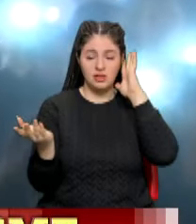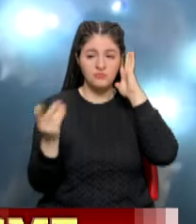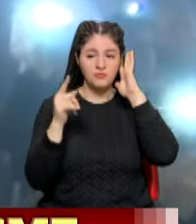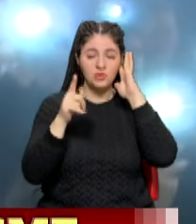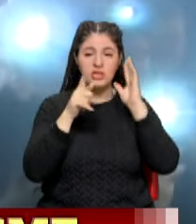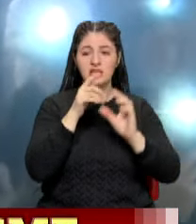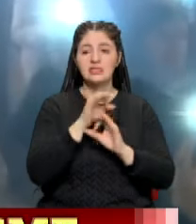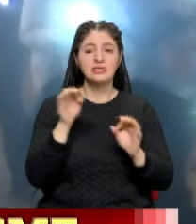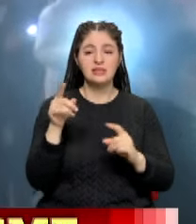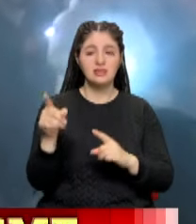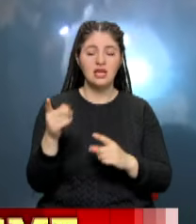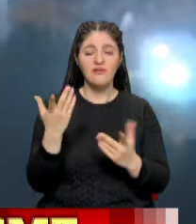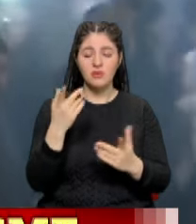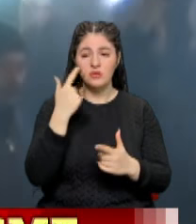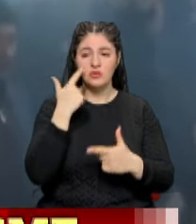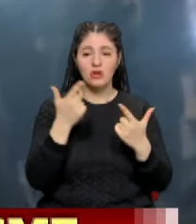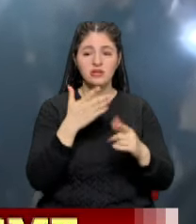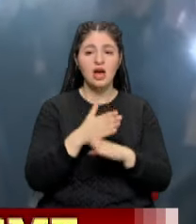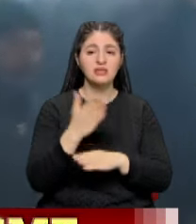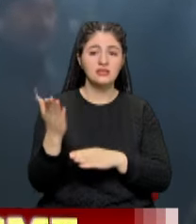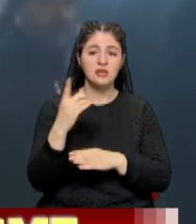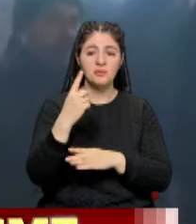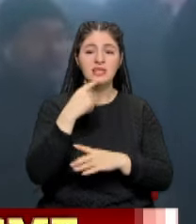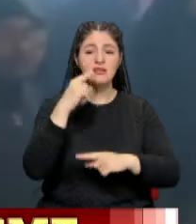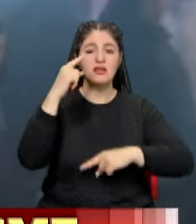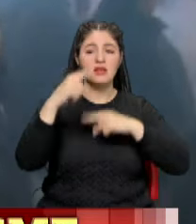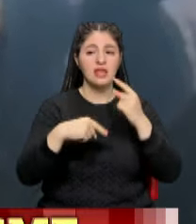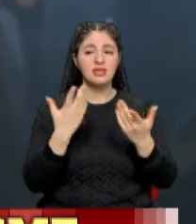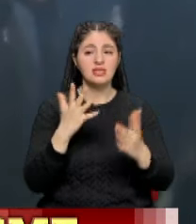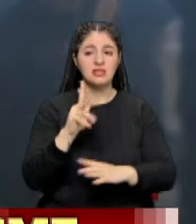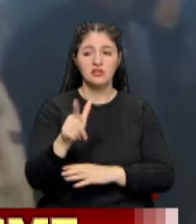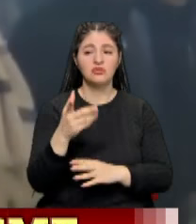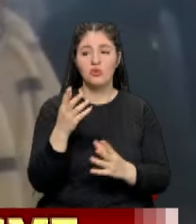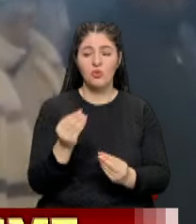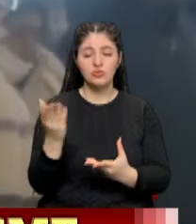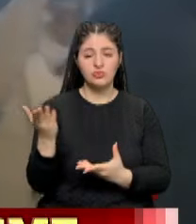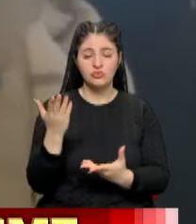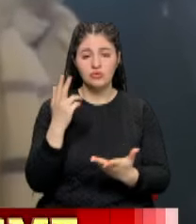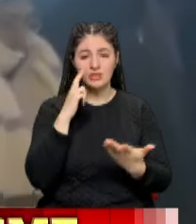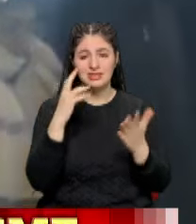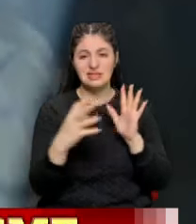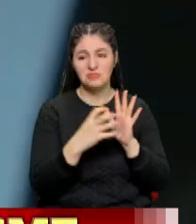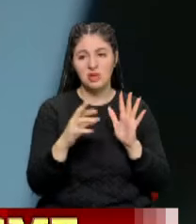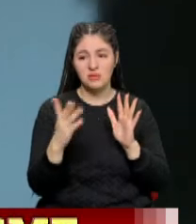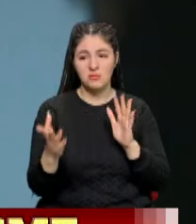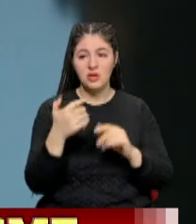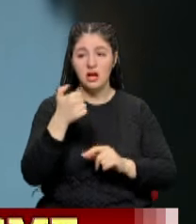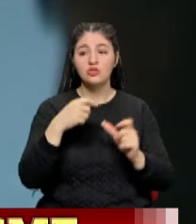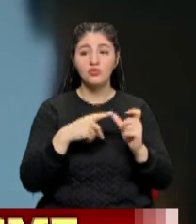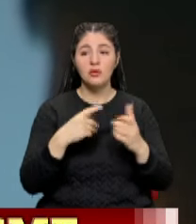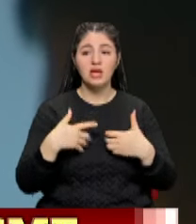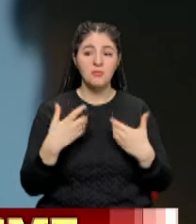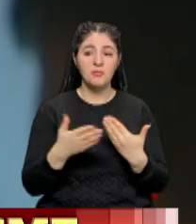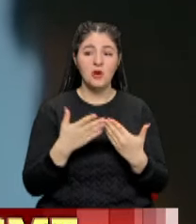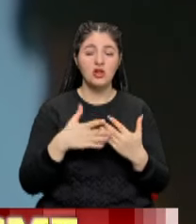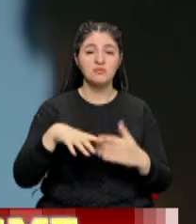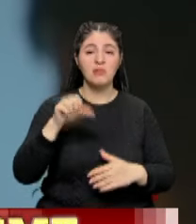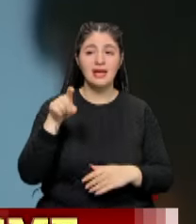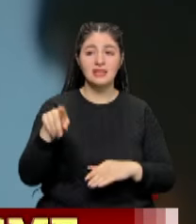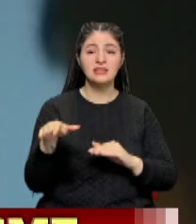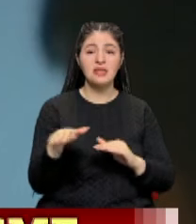Bu sessizlik ve bu görüntü aslında bir yılı nasıl geçirdiklerini de simge görüntüsü. 6 Şubat Kahramanmaraş